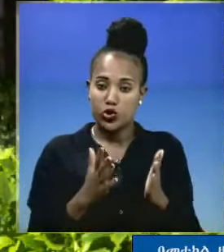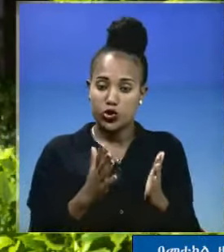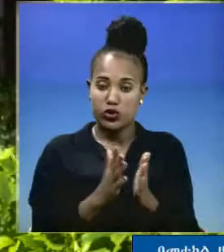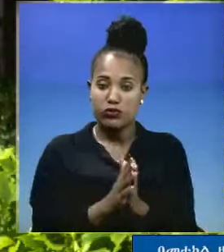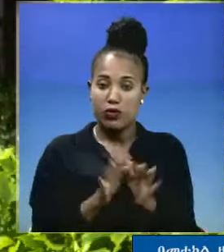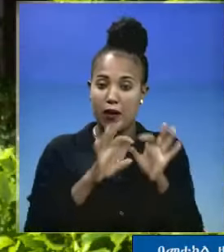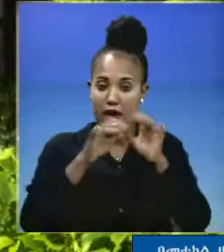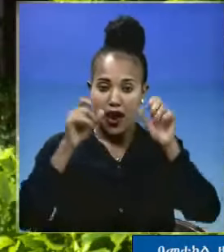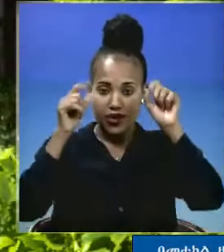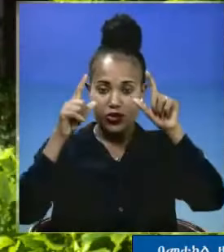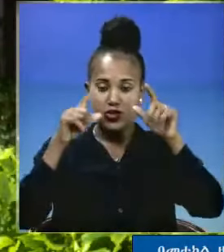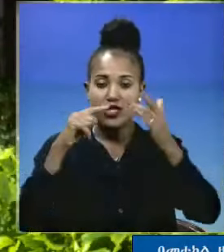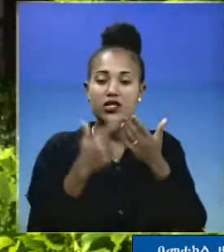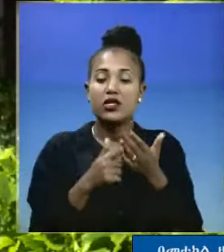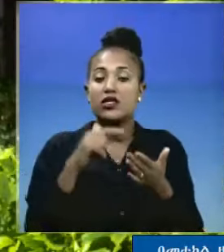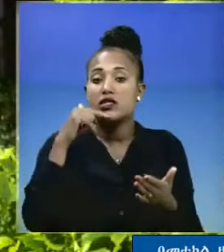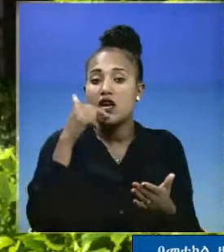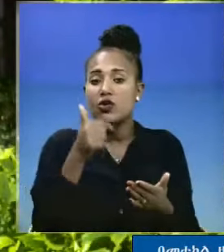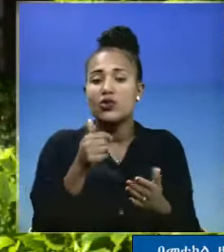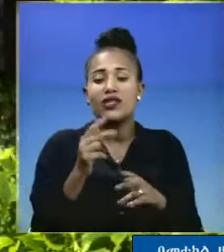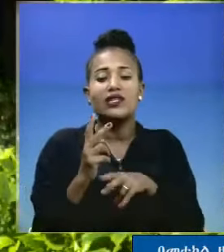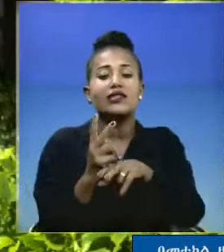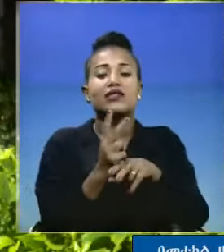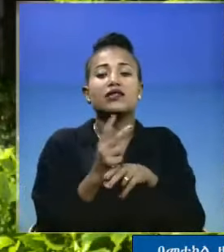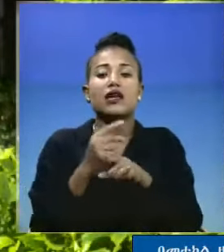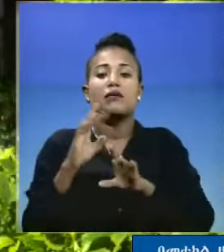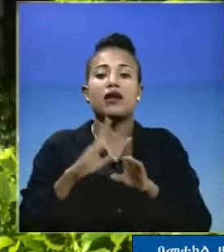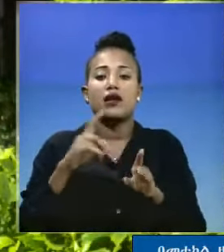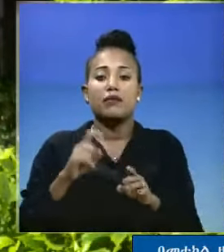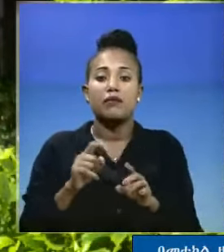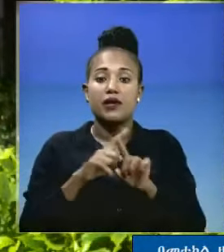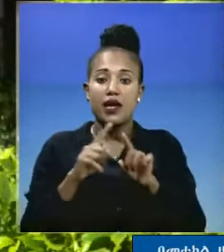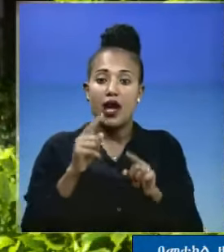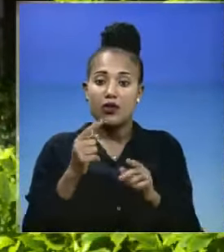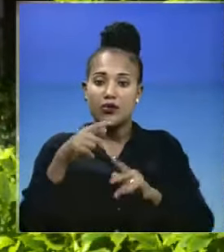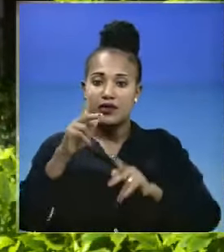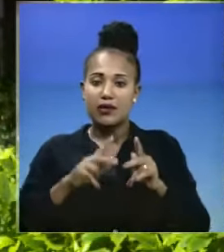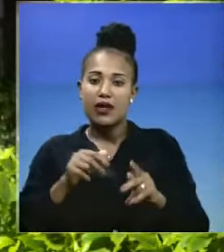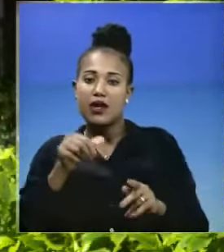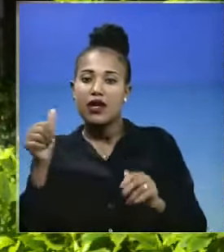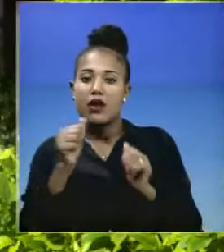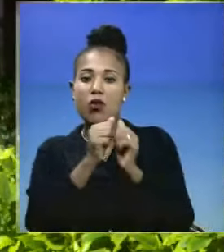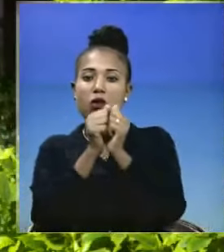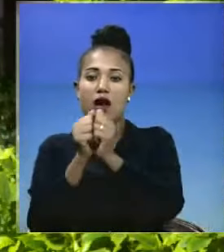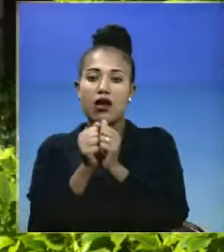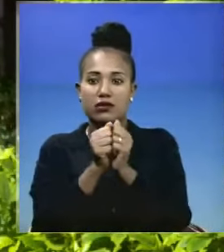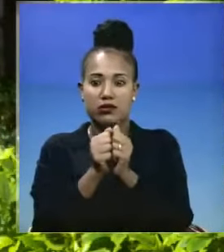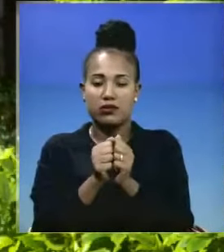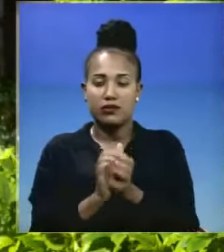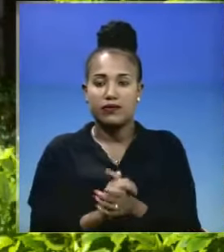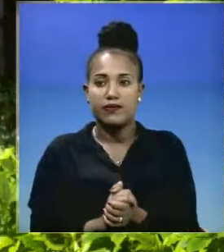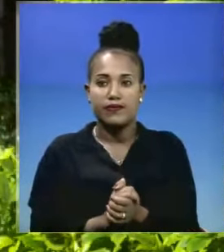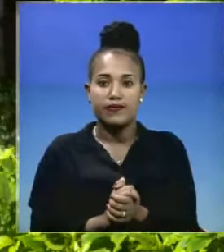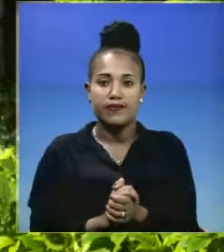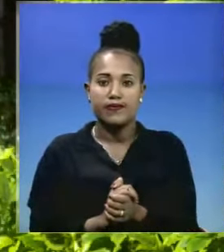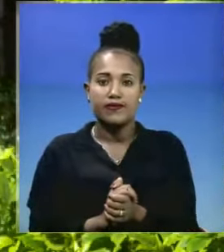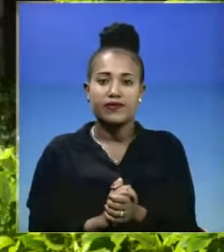አክቲቪስቶች እንትን ሲሉ ጥንቃቄ፣ በተለይም አንዱን ህብረተሰብ ከሌላው ጋር